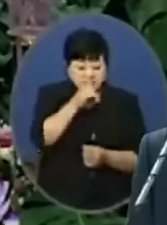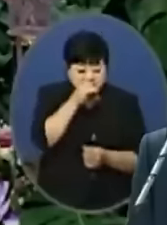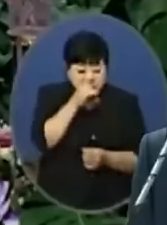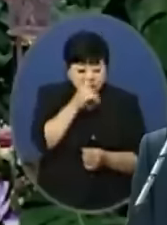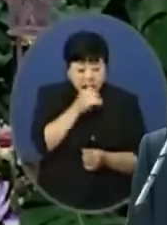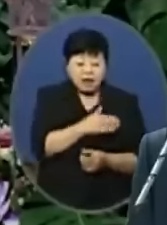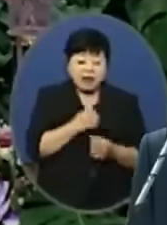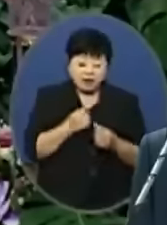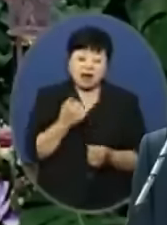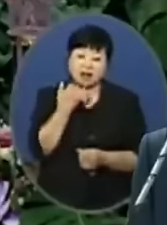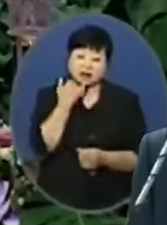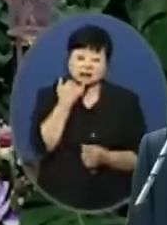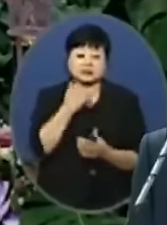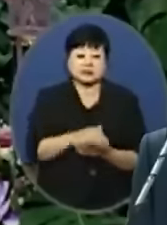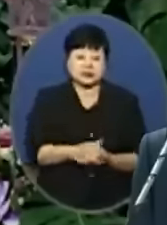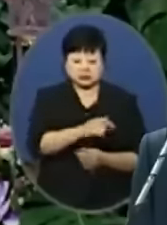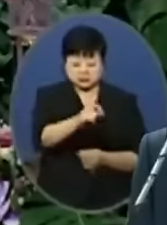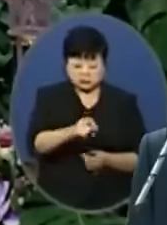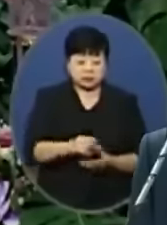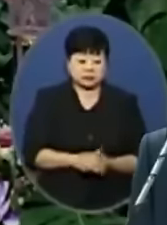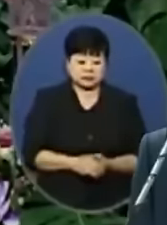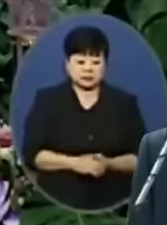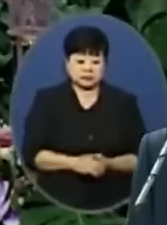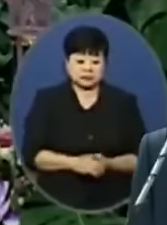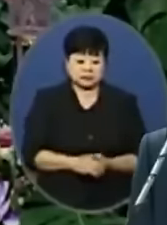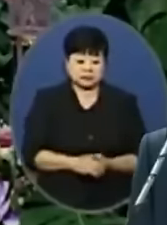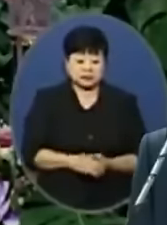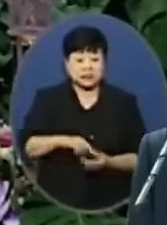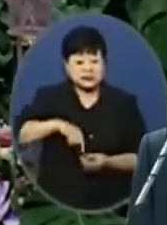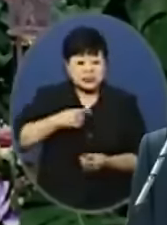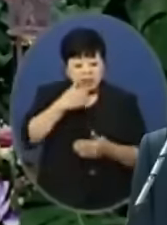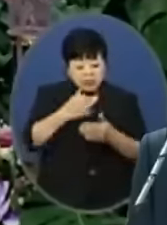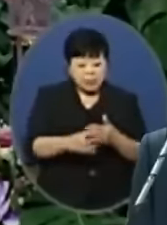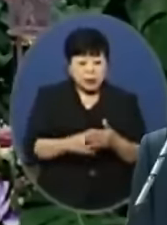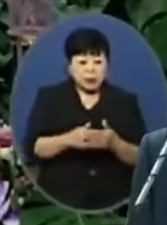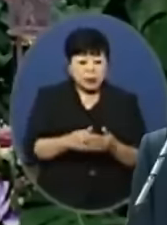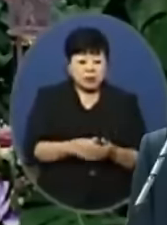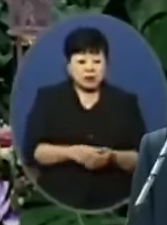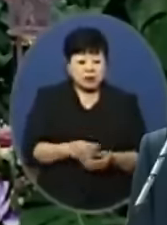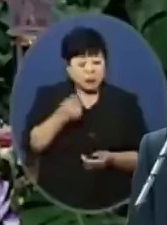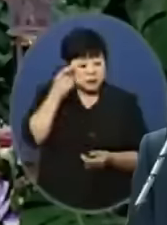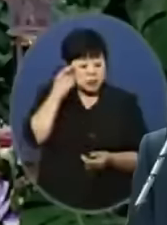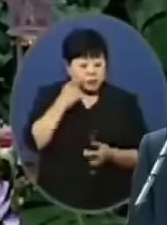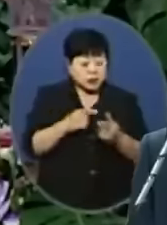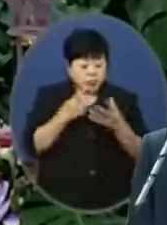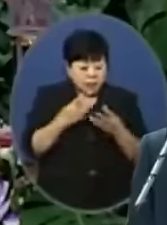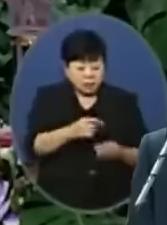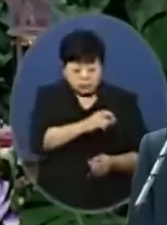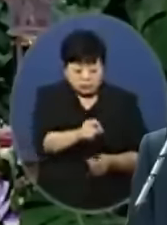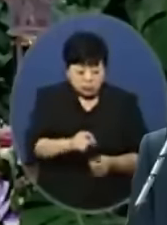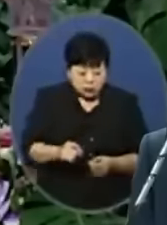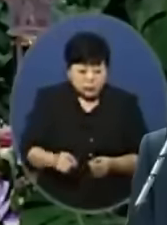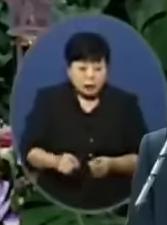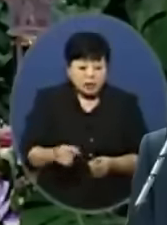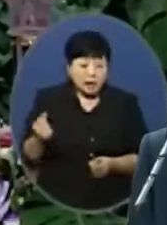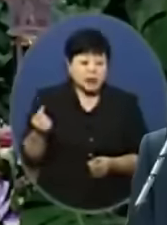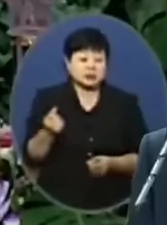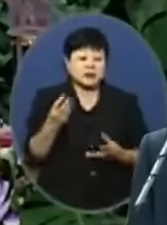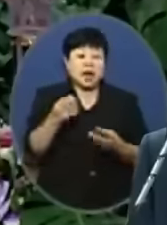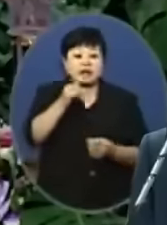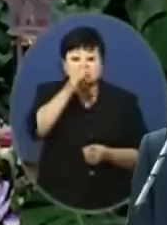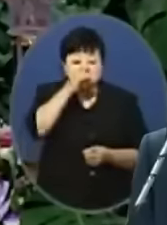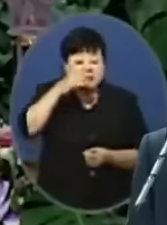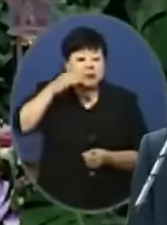어떠합니까? 아직까지 건강은 괜찮습니다. 그렇게 자기에게 남아있는 것을 생각보다 보니 생각보다 가진 것이